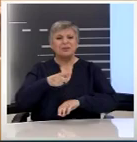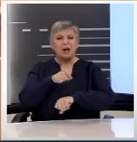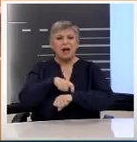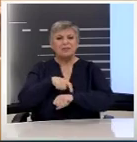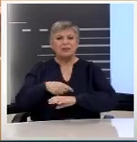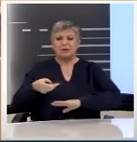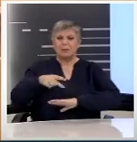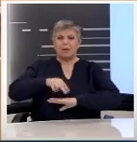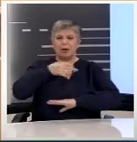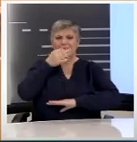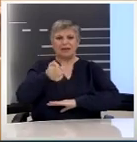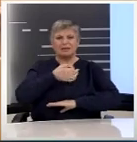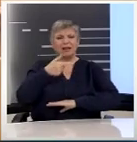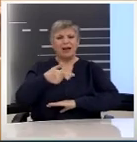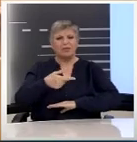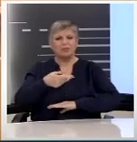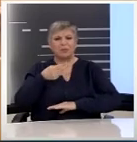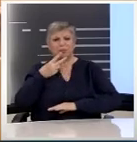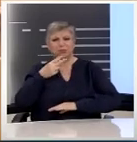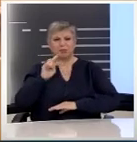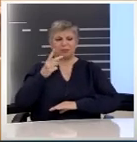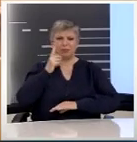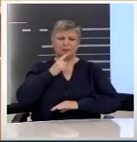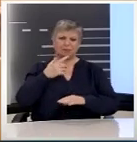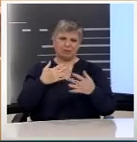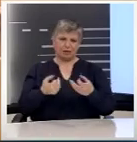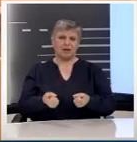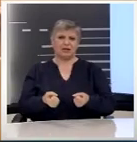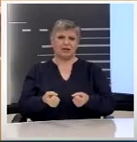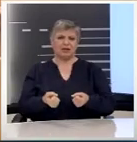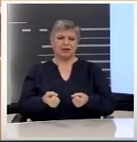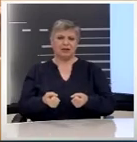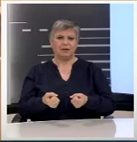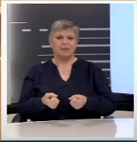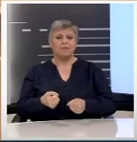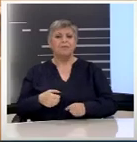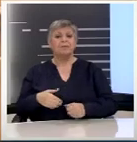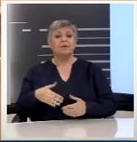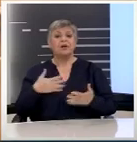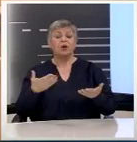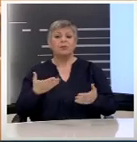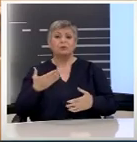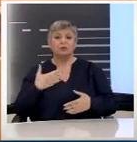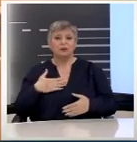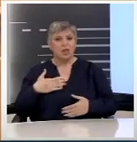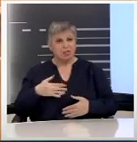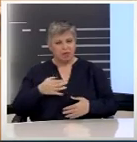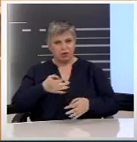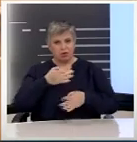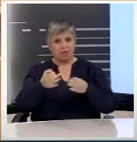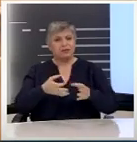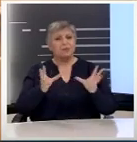άκρη. Θέτετε όμως κάποια ερωτήματα για τη σύσταση των εξεταστικών επιτροπών,